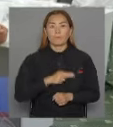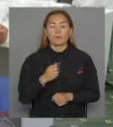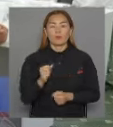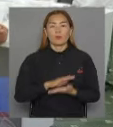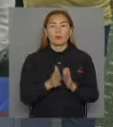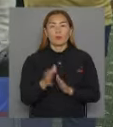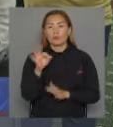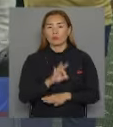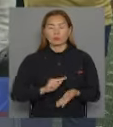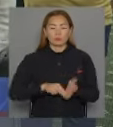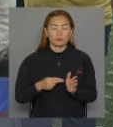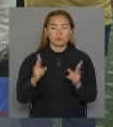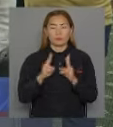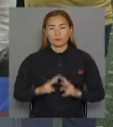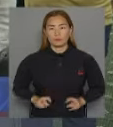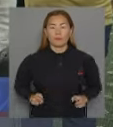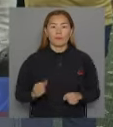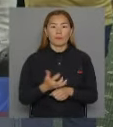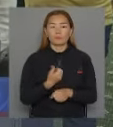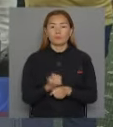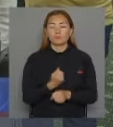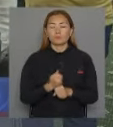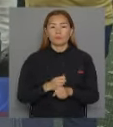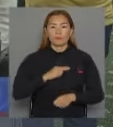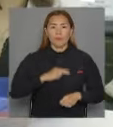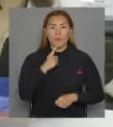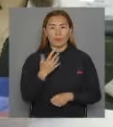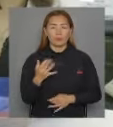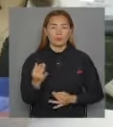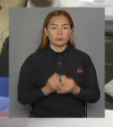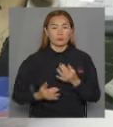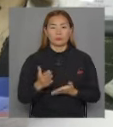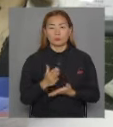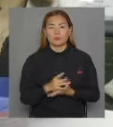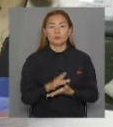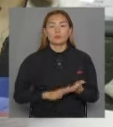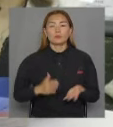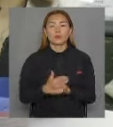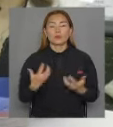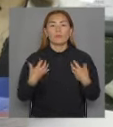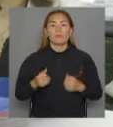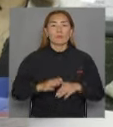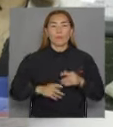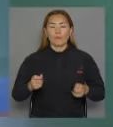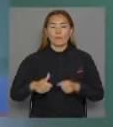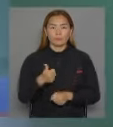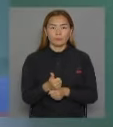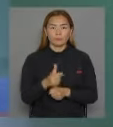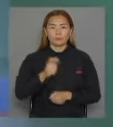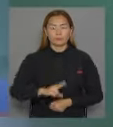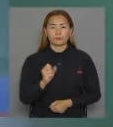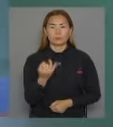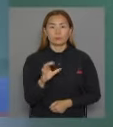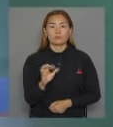ахуал жөнінде анықтамаларын зерделеу, талдау қорытындысымен жасақталған баяндама талқыланды. Сонымен қатар денсаулық сақтау басқармасының басшысы